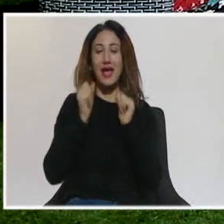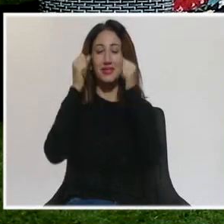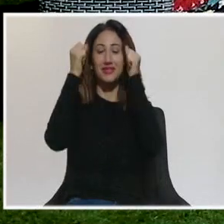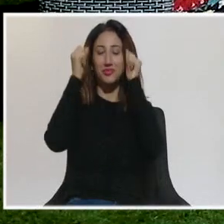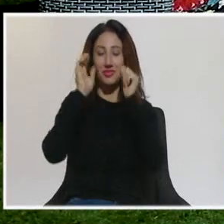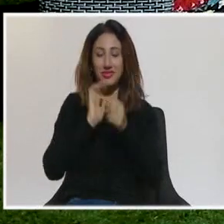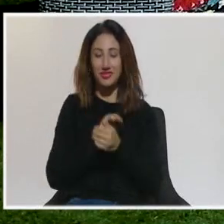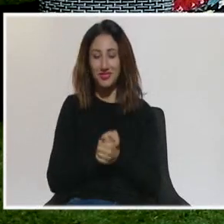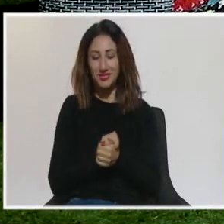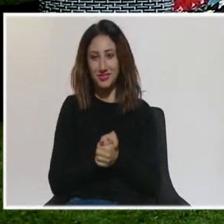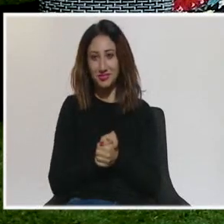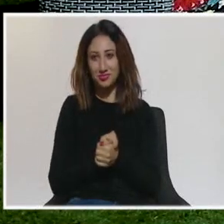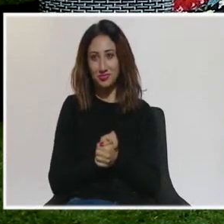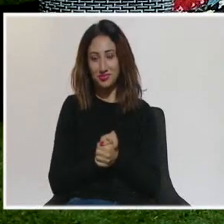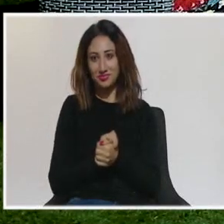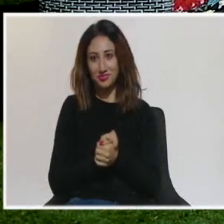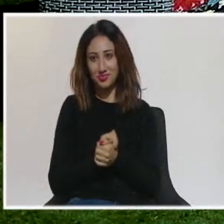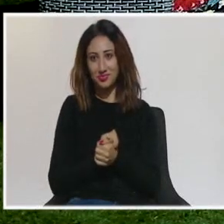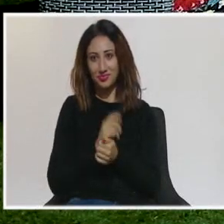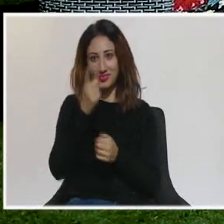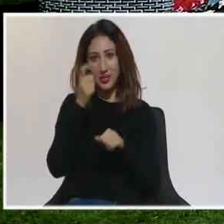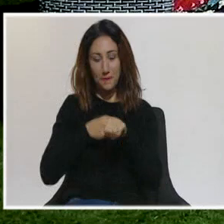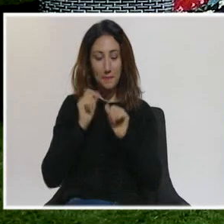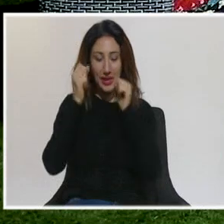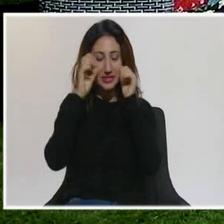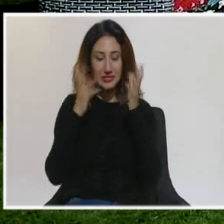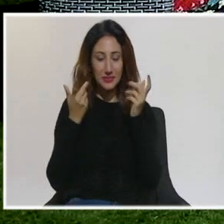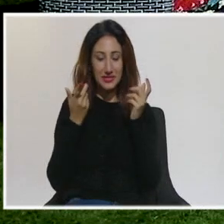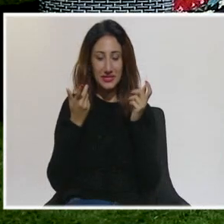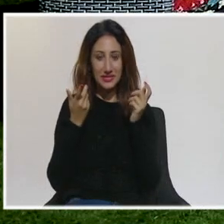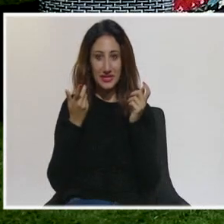تعالى طب بتعصبيه ازاي؟ لا بتعملي ايه؟ الصراحة حلوة